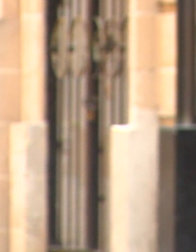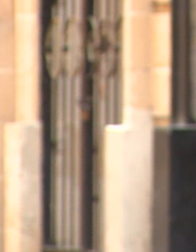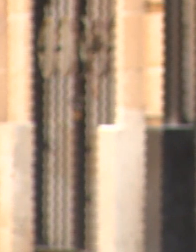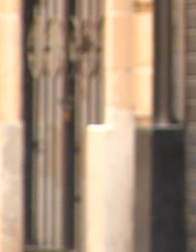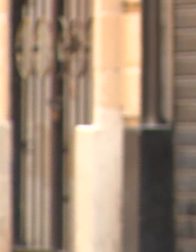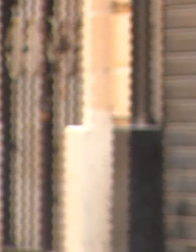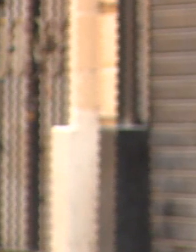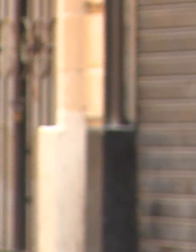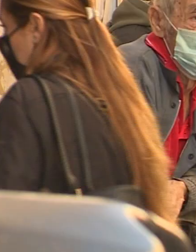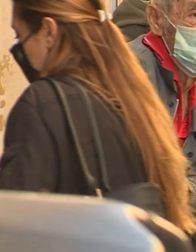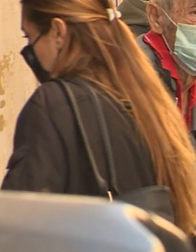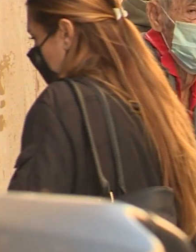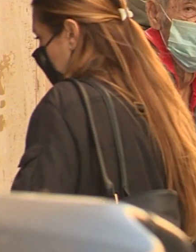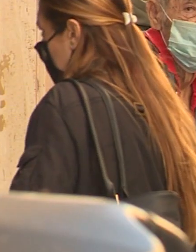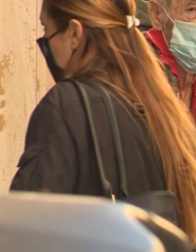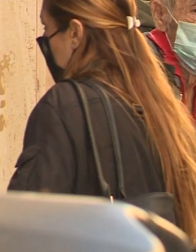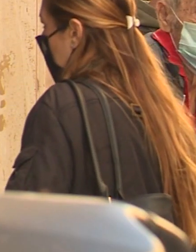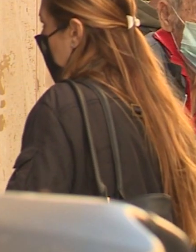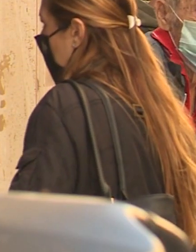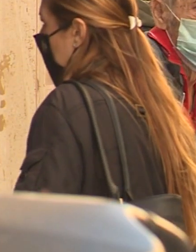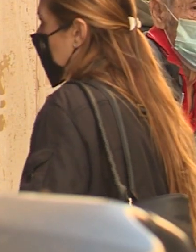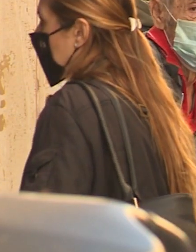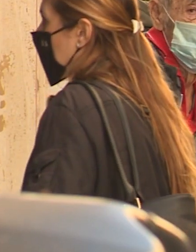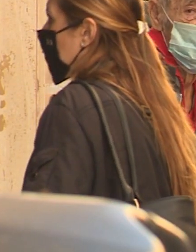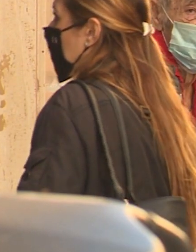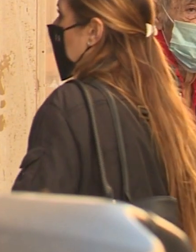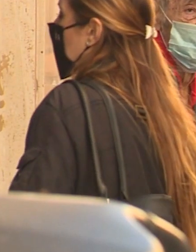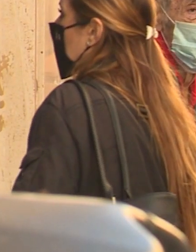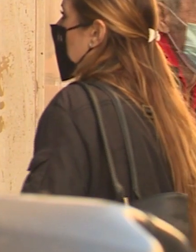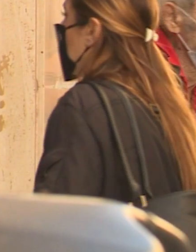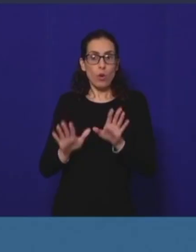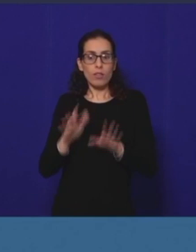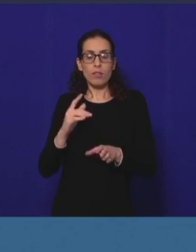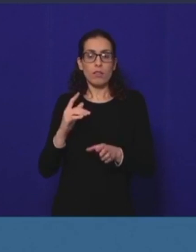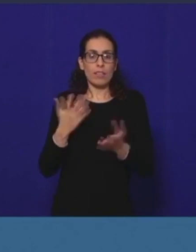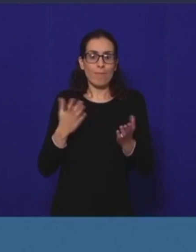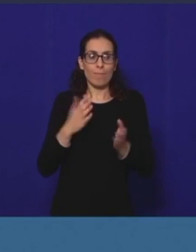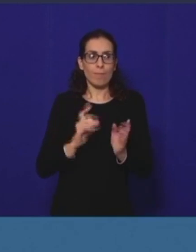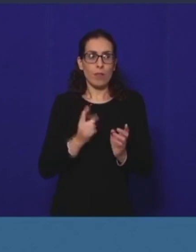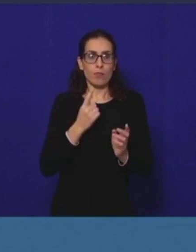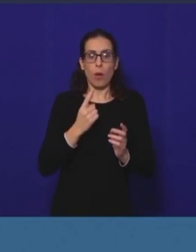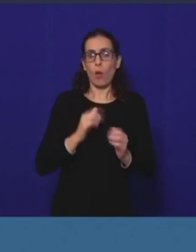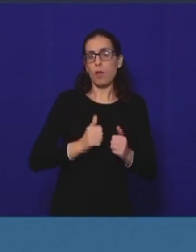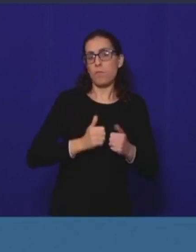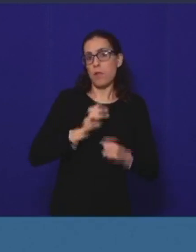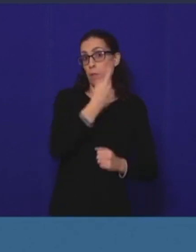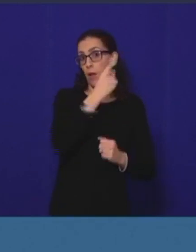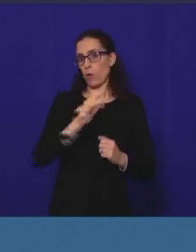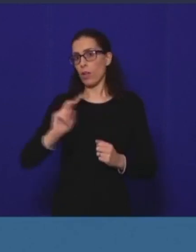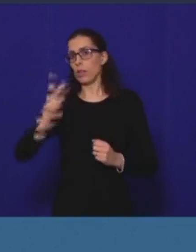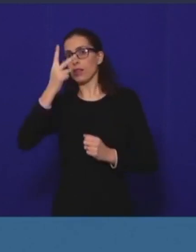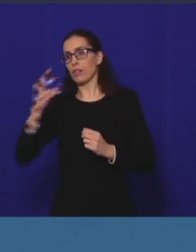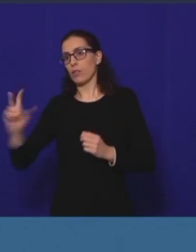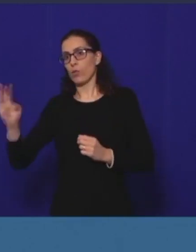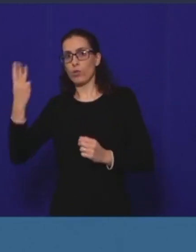-tennit l-appel taħan biex għen mu possibli Wihet jieffita l-fullar u l-kuntat b-labżon Importanti li nipqaw insegu dawn